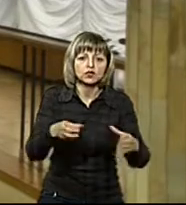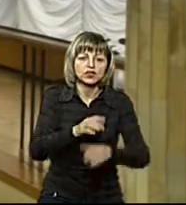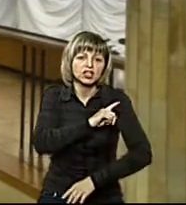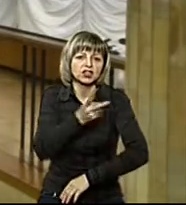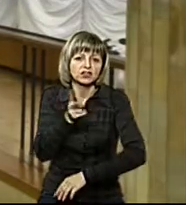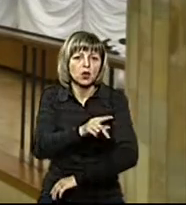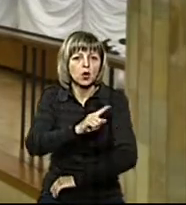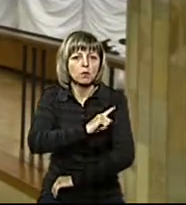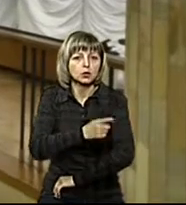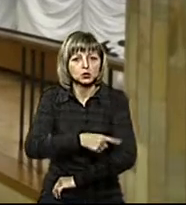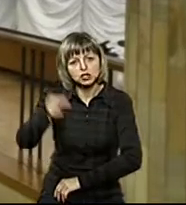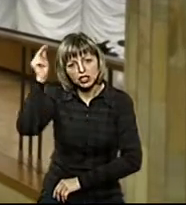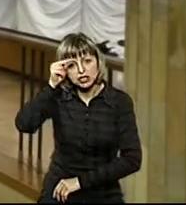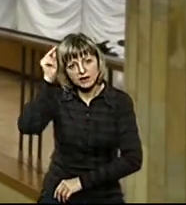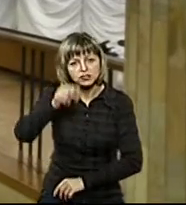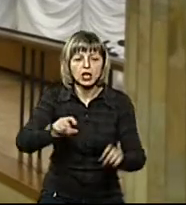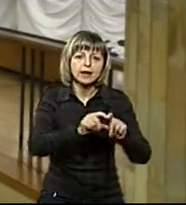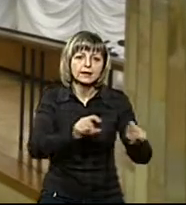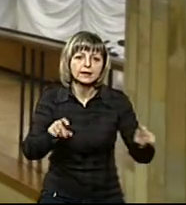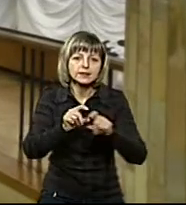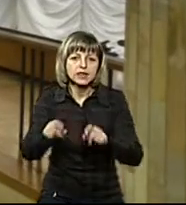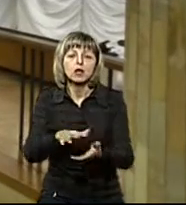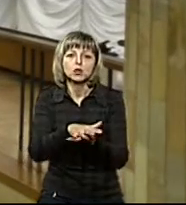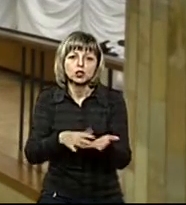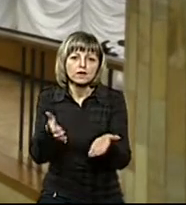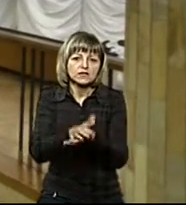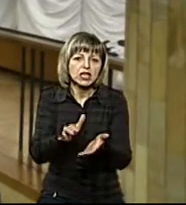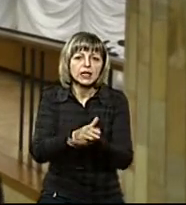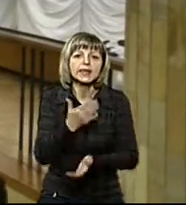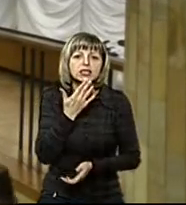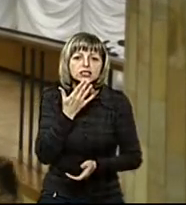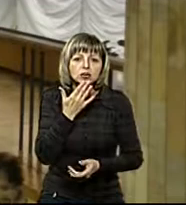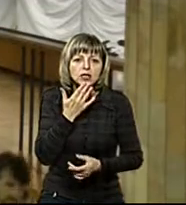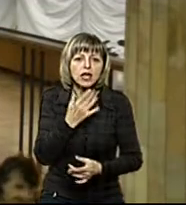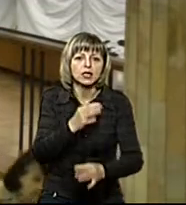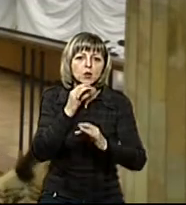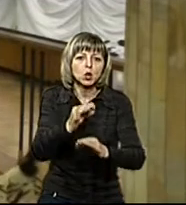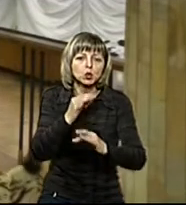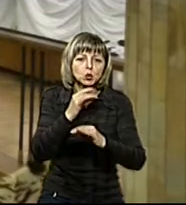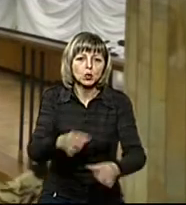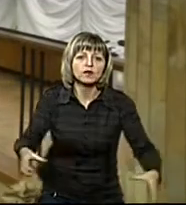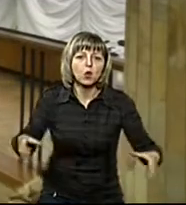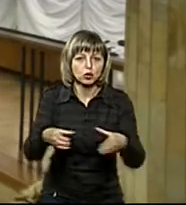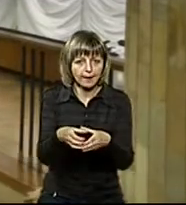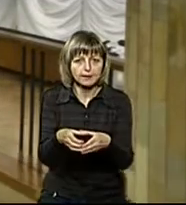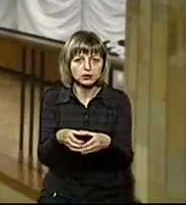потужних навчальних закладів. Ну і, звичайно, ми продовжуємо знайомство із Національним духовим